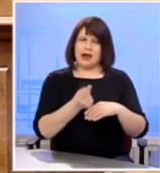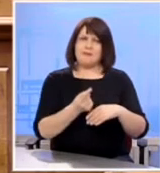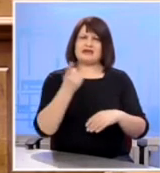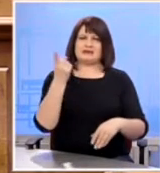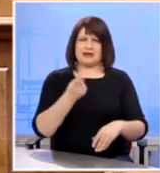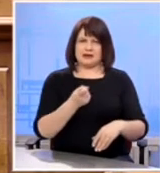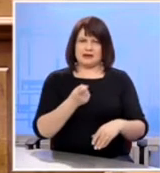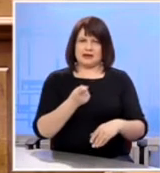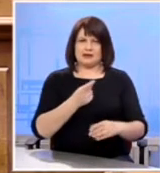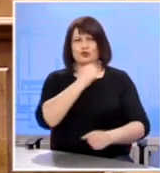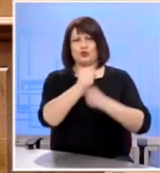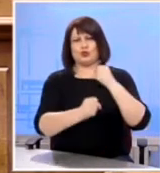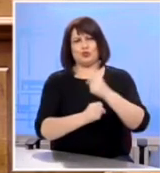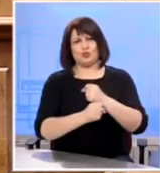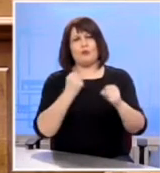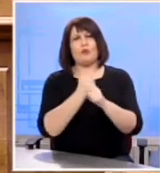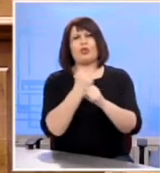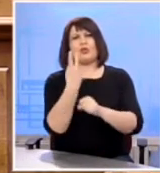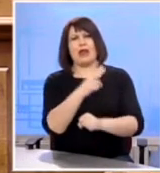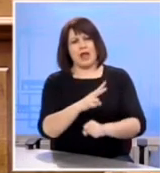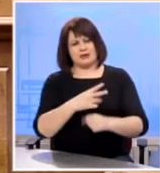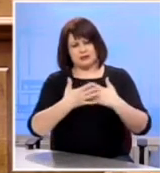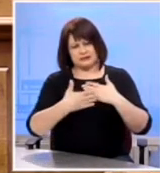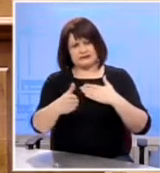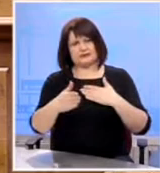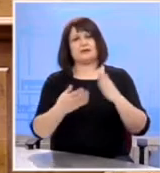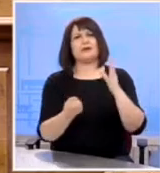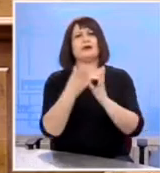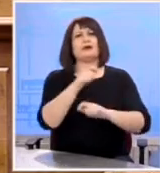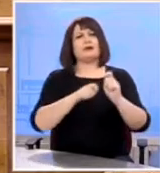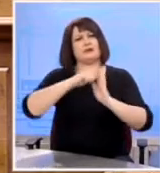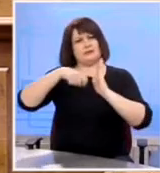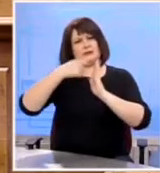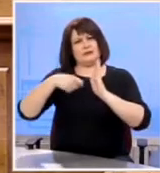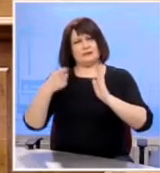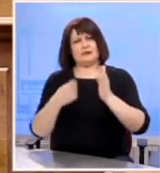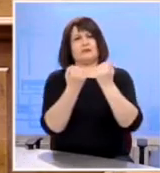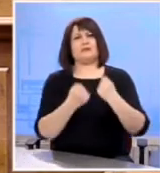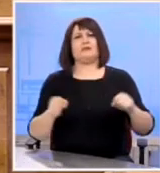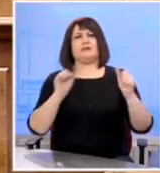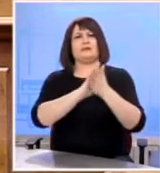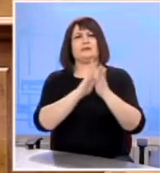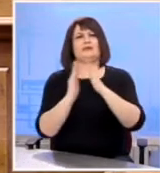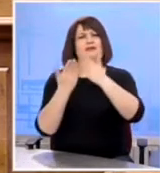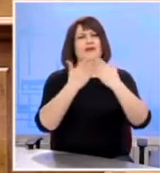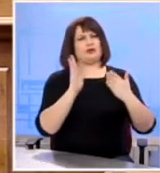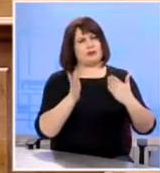1,5% του ετήσιου κύκλου εργασιών της για την παραγωγή κινηματογραφικών έργων και τη στήριξη ανεξάρτητων εκδόσεων βιβλίων.